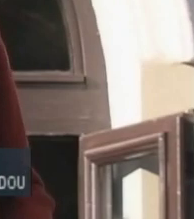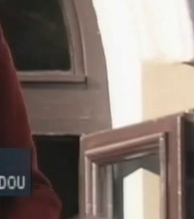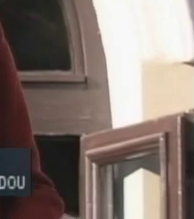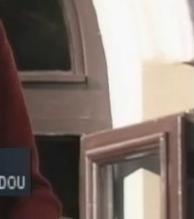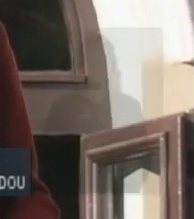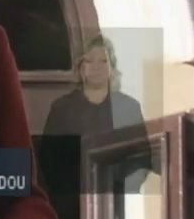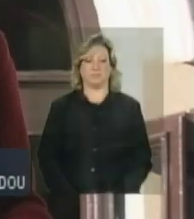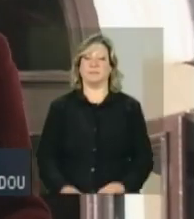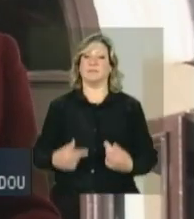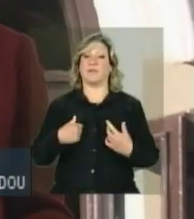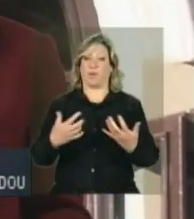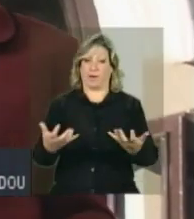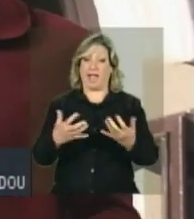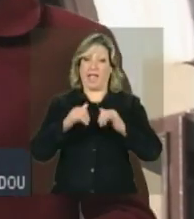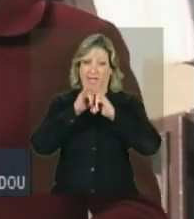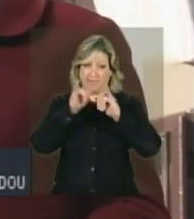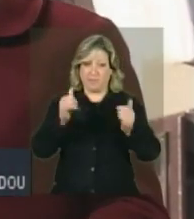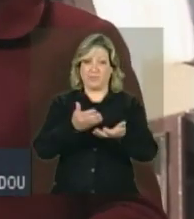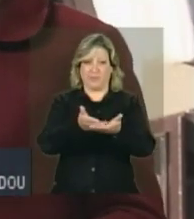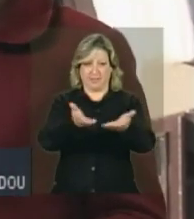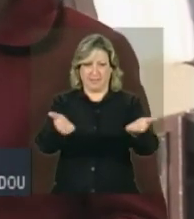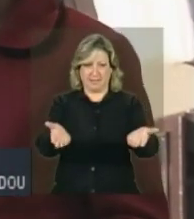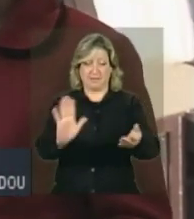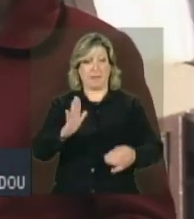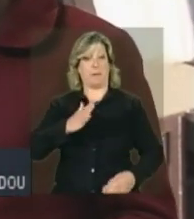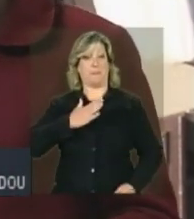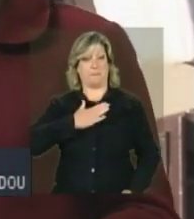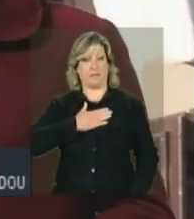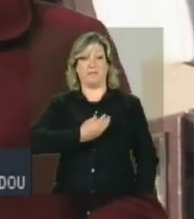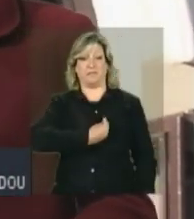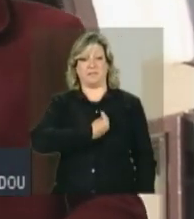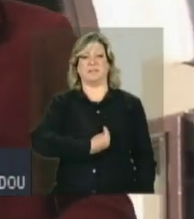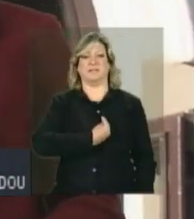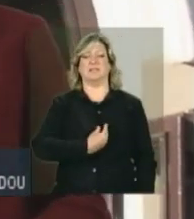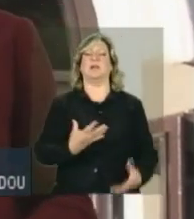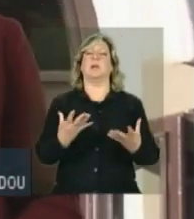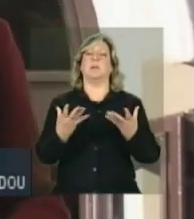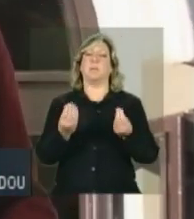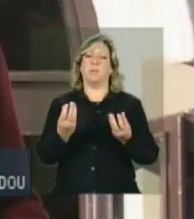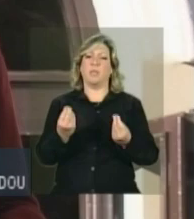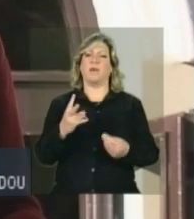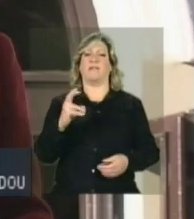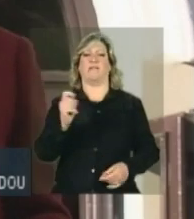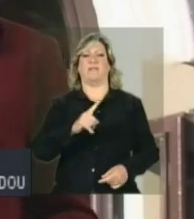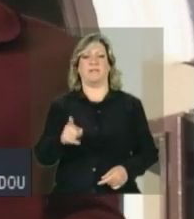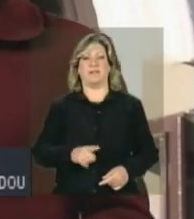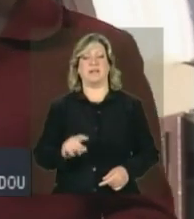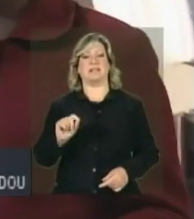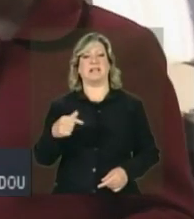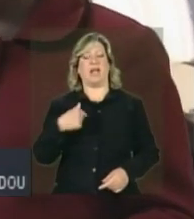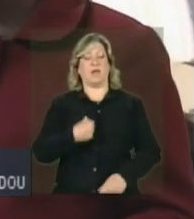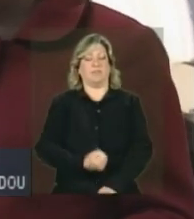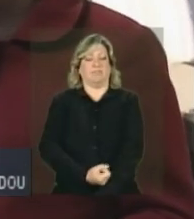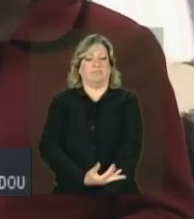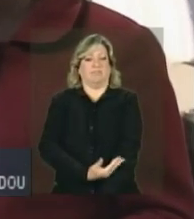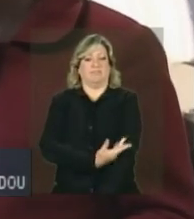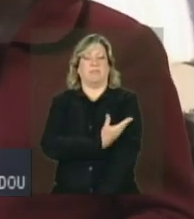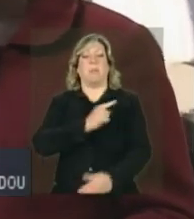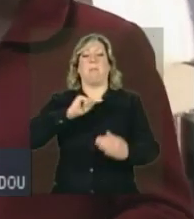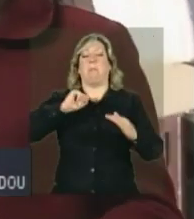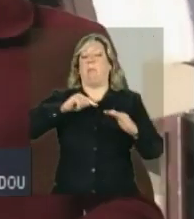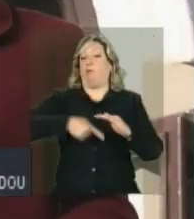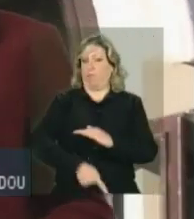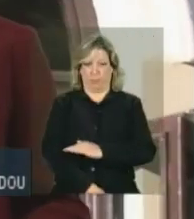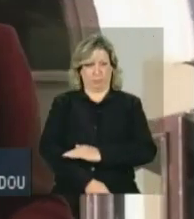Quero dizer a vocês que na minha vida, muitas vezes, eu me emocionei